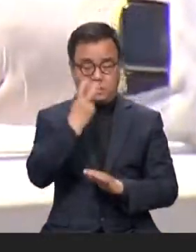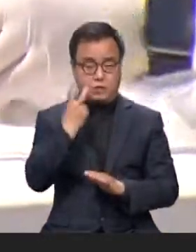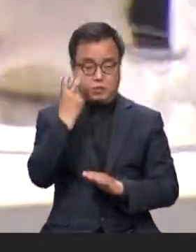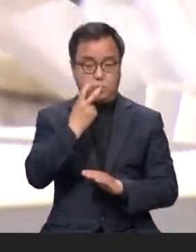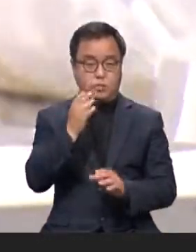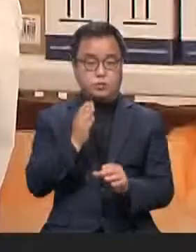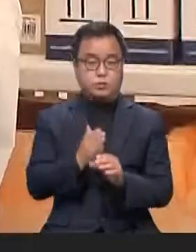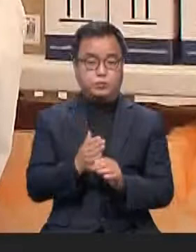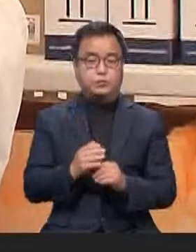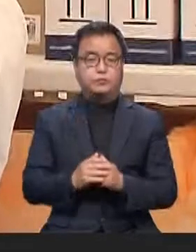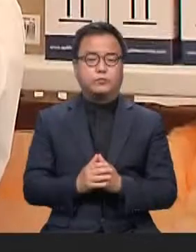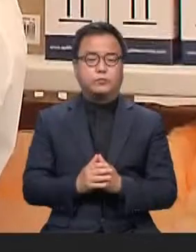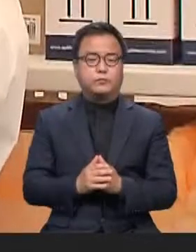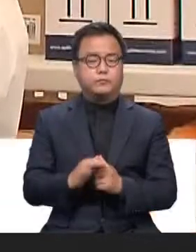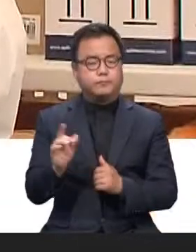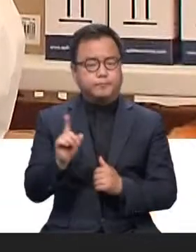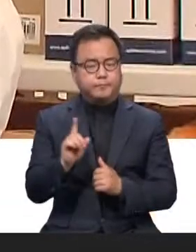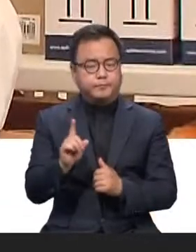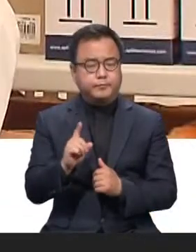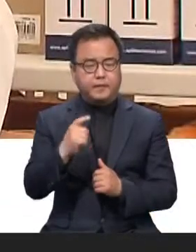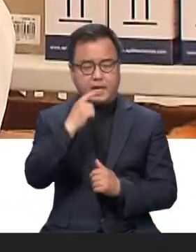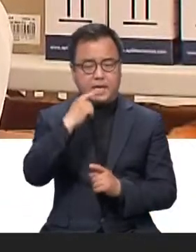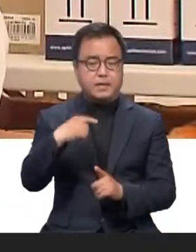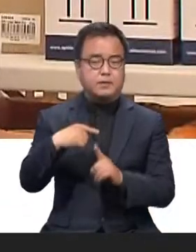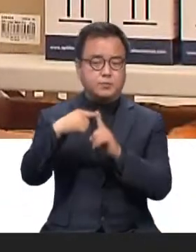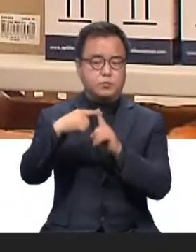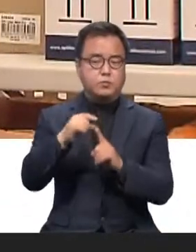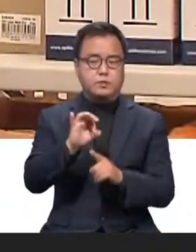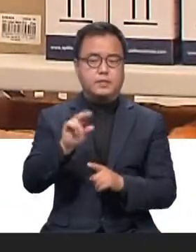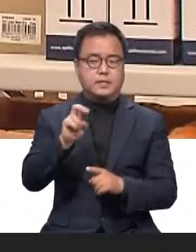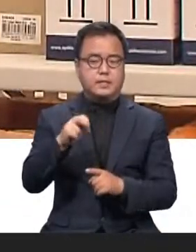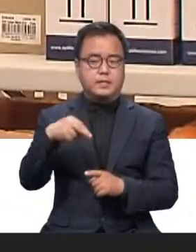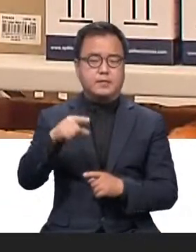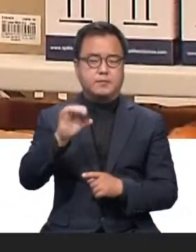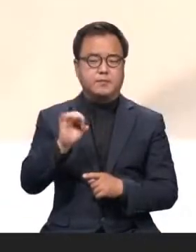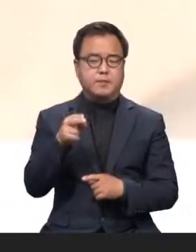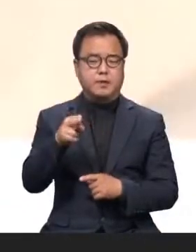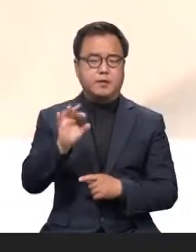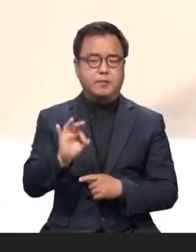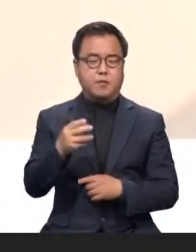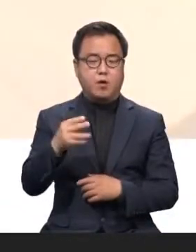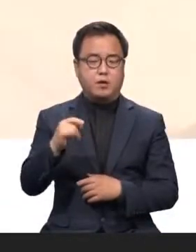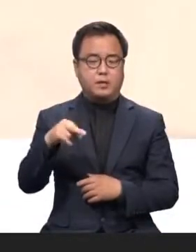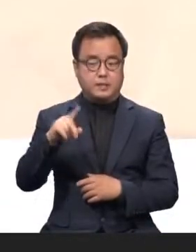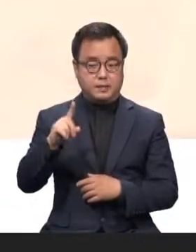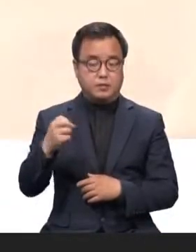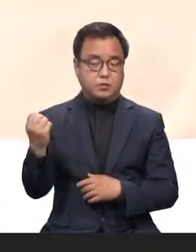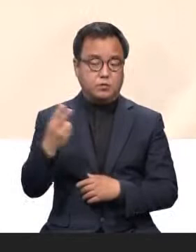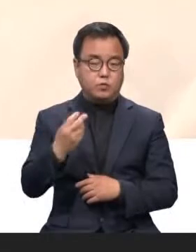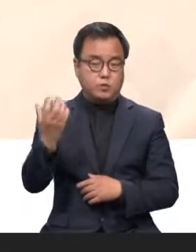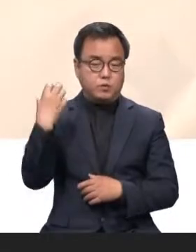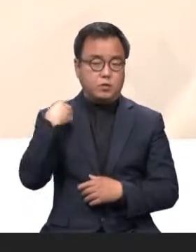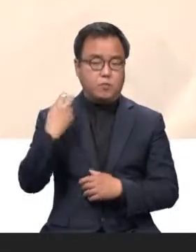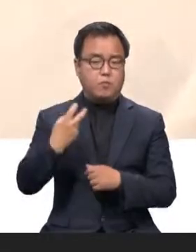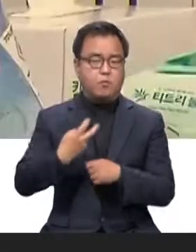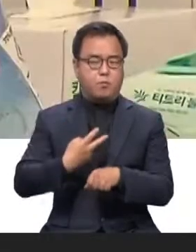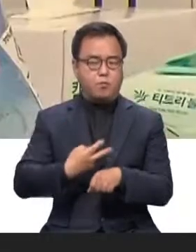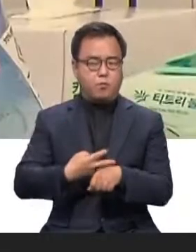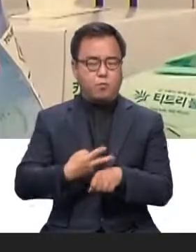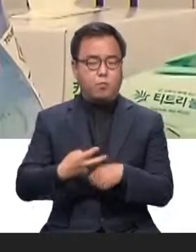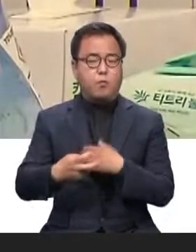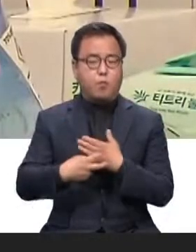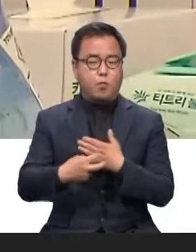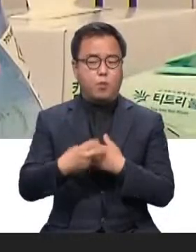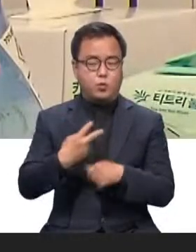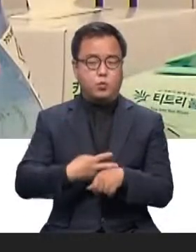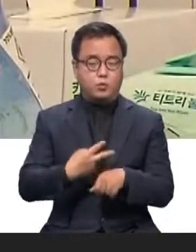있습니다. 진단팀은 간호사와 임상병리사, 전직 보건교사 등 3명이 한 조로 구성됐습니다.